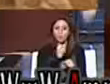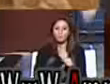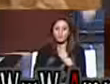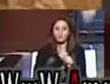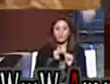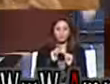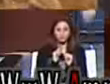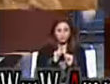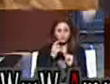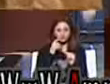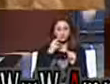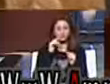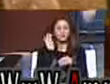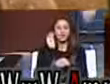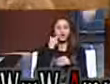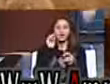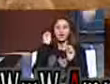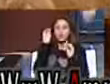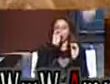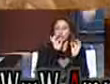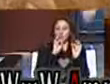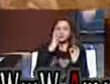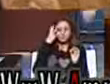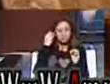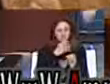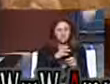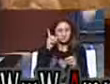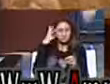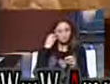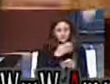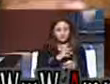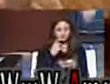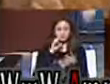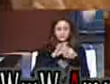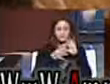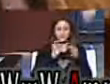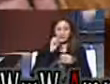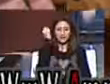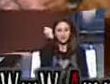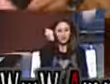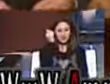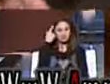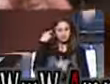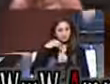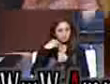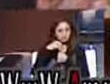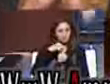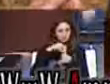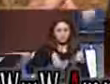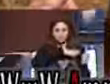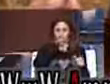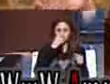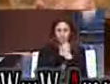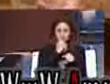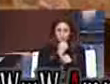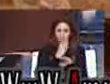يتنازلوا عنها. ساعدونا بهذه الدعوة وقالوا يا تكريم للجمعية التأسيسية وتخليد لتاريخ المجموعة اللي